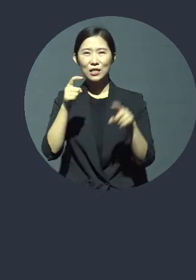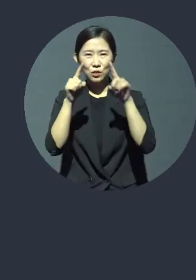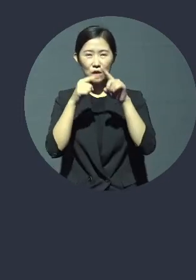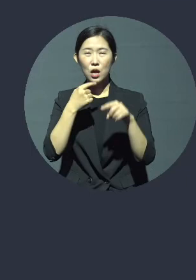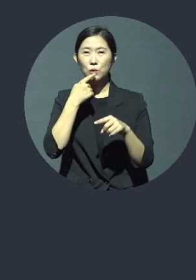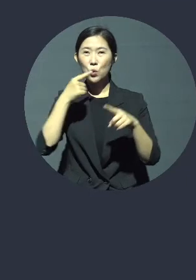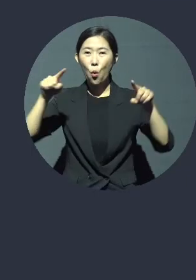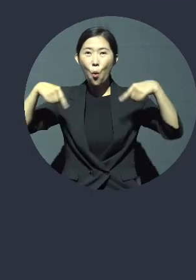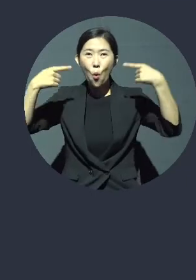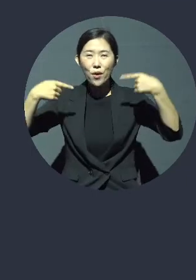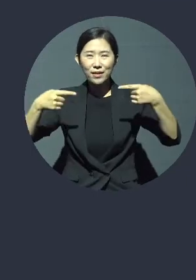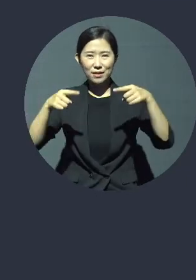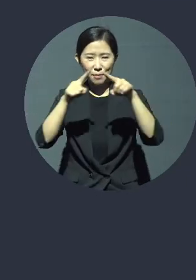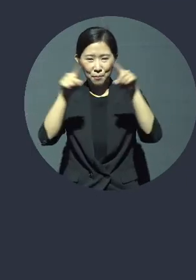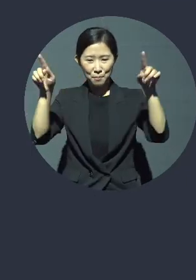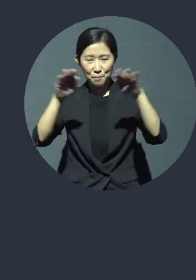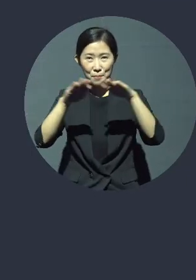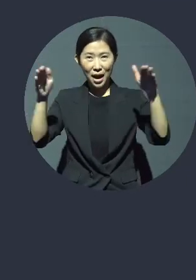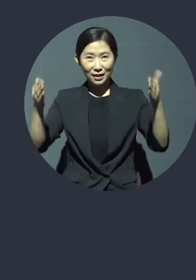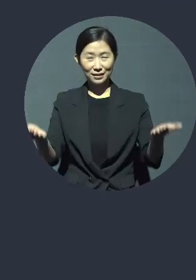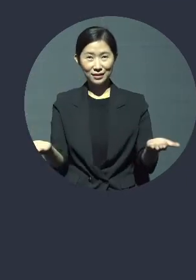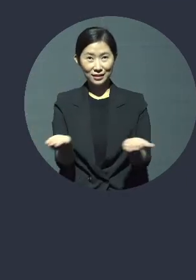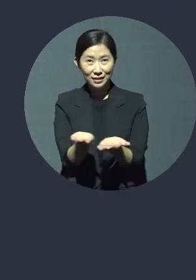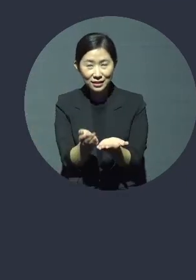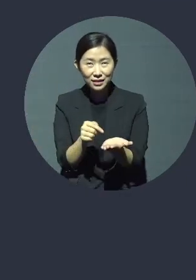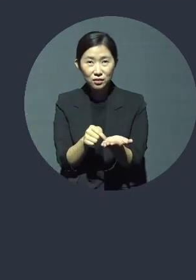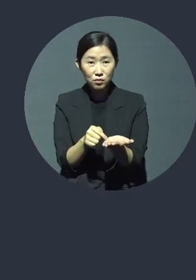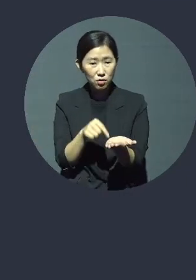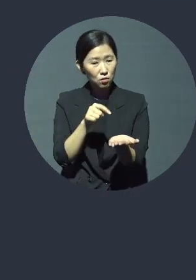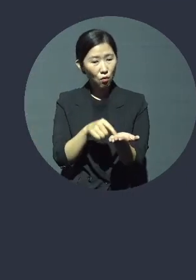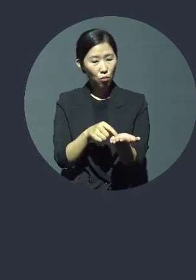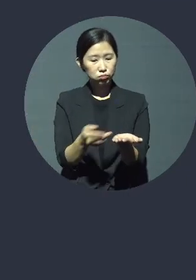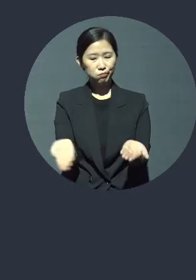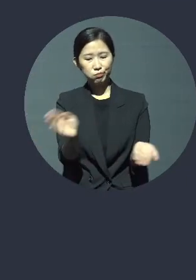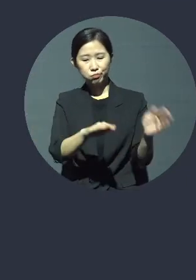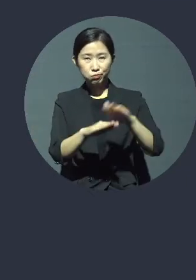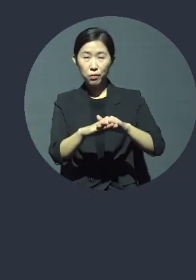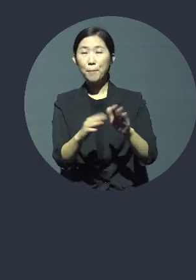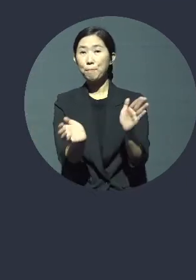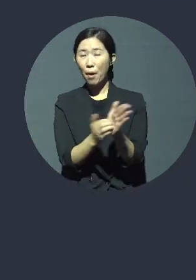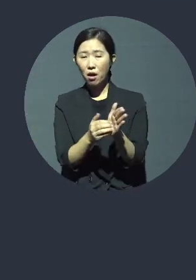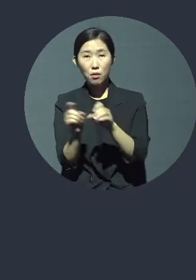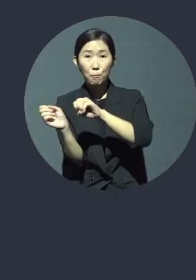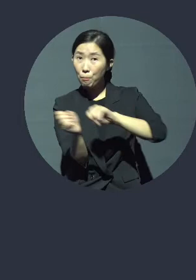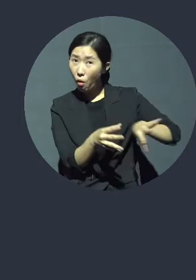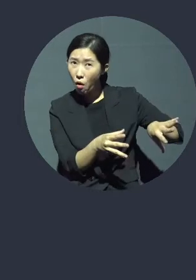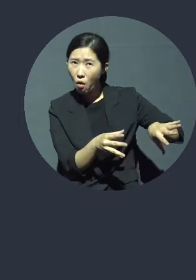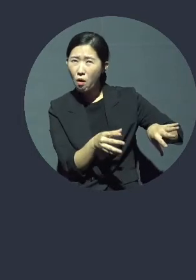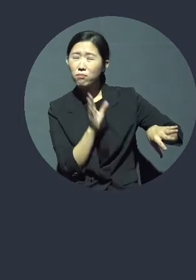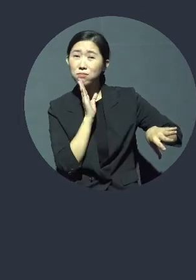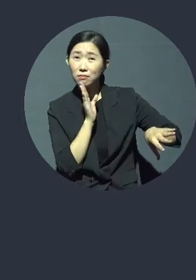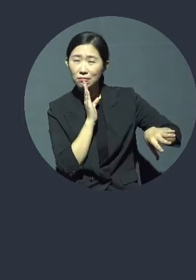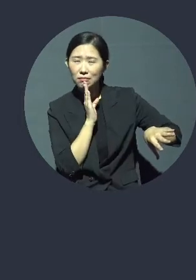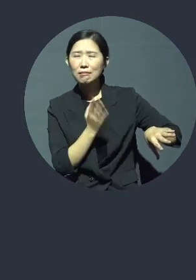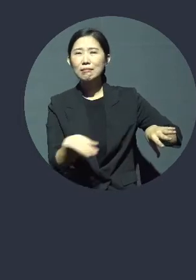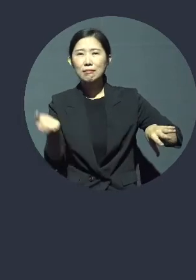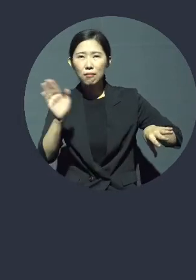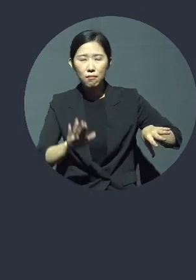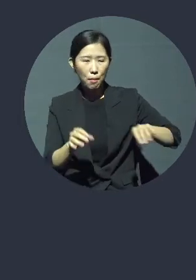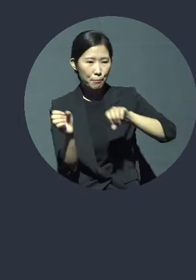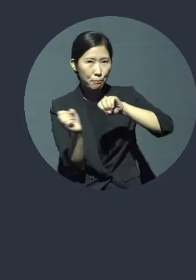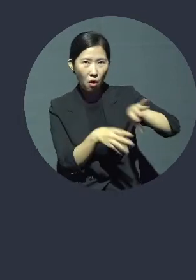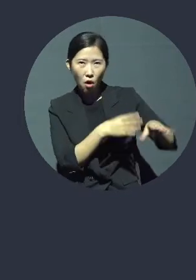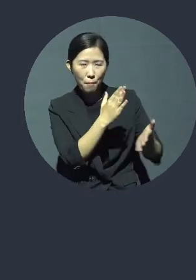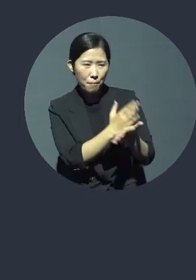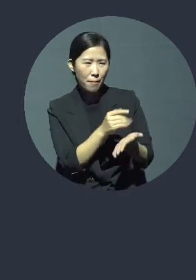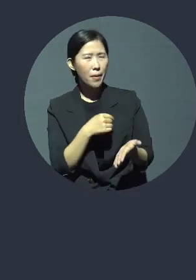제품 보호라는 패키지 본연의 이제 기능이 끝난 후에 그동안 이제 그 패키지 박스가 폐기 처분이 되었습니다. 그런데 저희가 이제